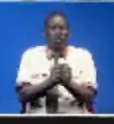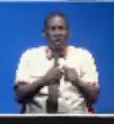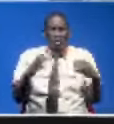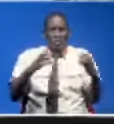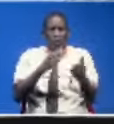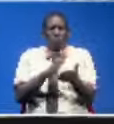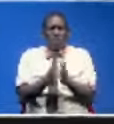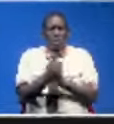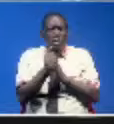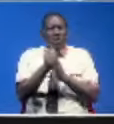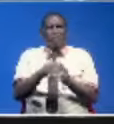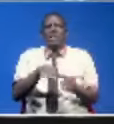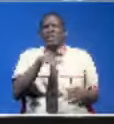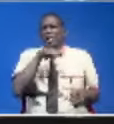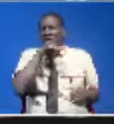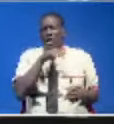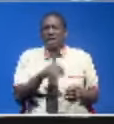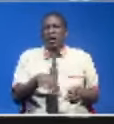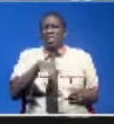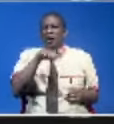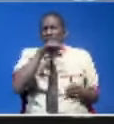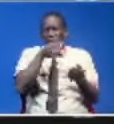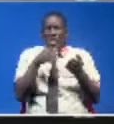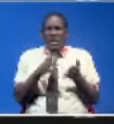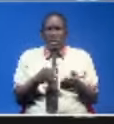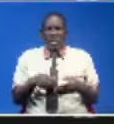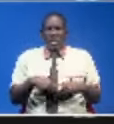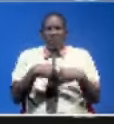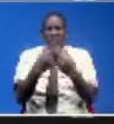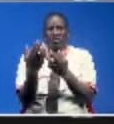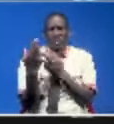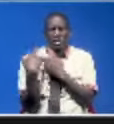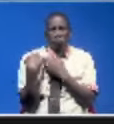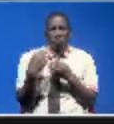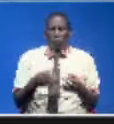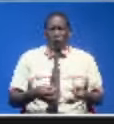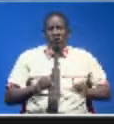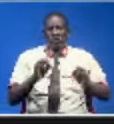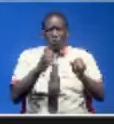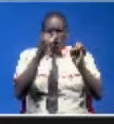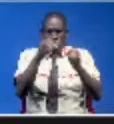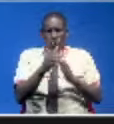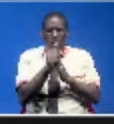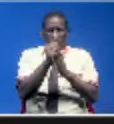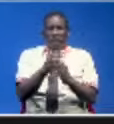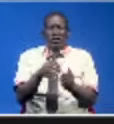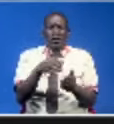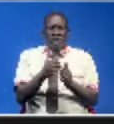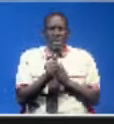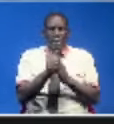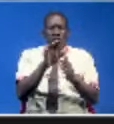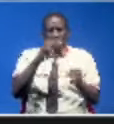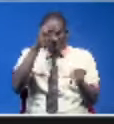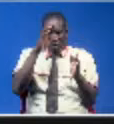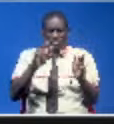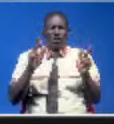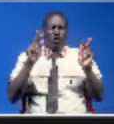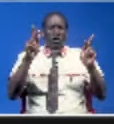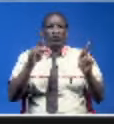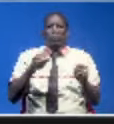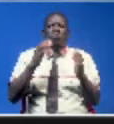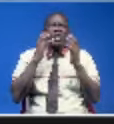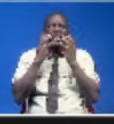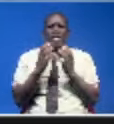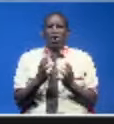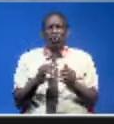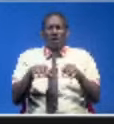wake Raila Odinga. Odinga sasa ametwika majukumu rasmi kwa viongozi wapya wakiongozwa na gavana wa Kisumu Profesa Anyang Nyong'o